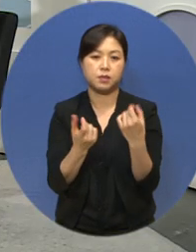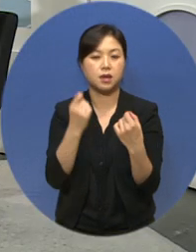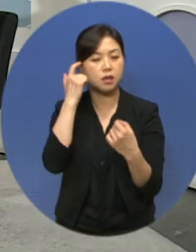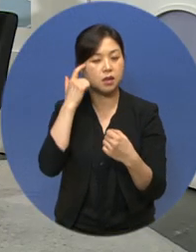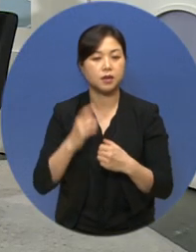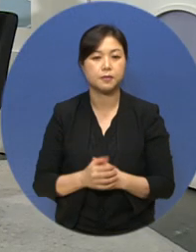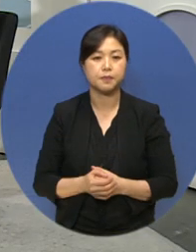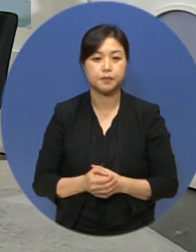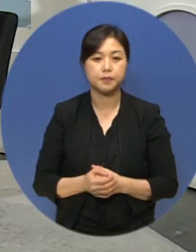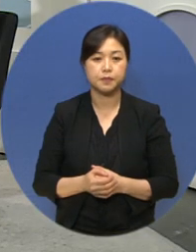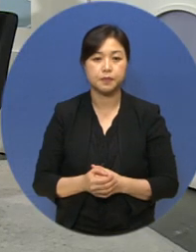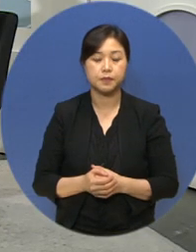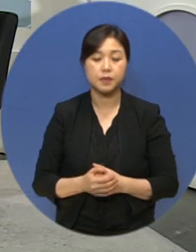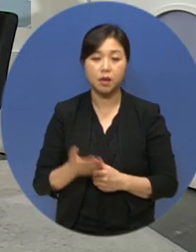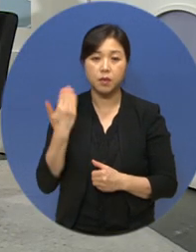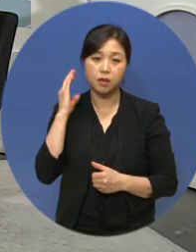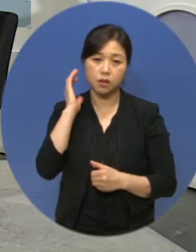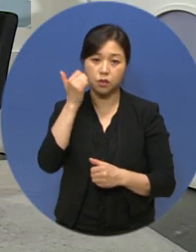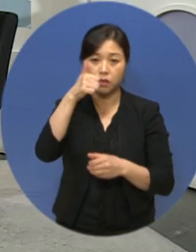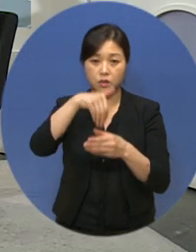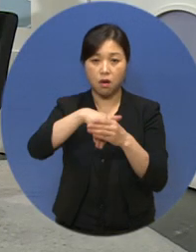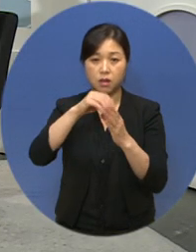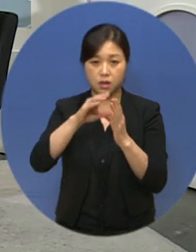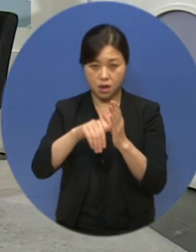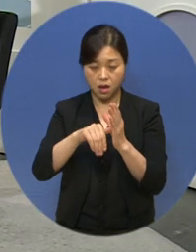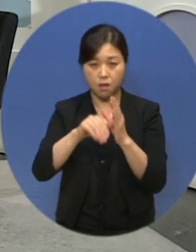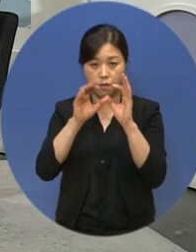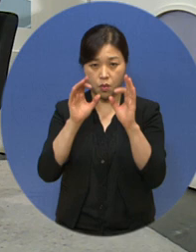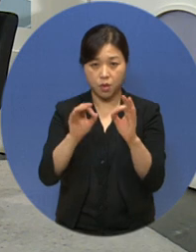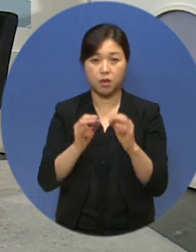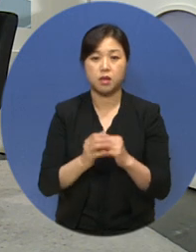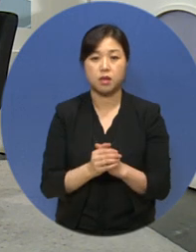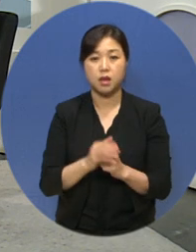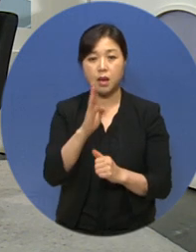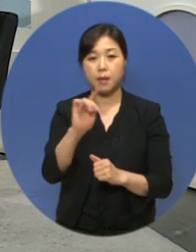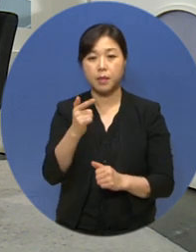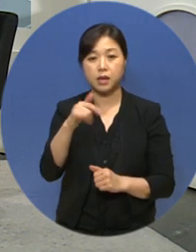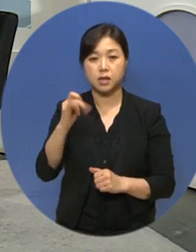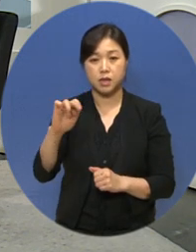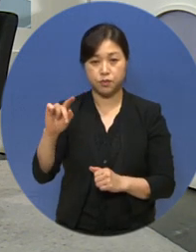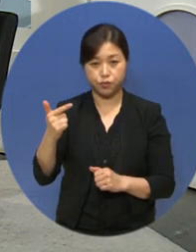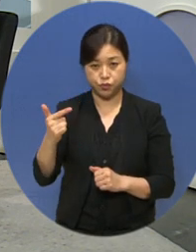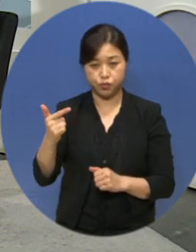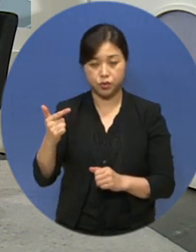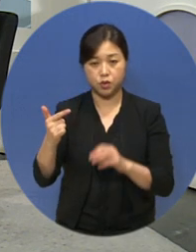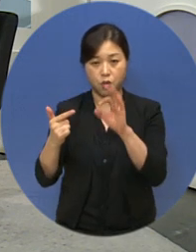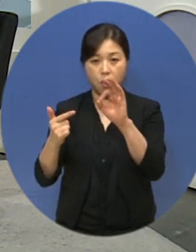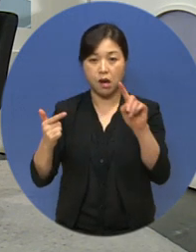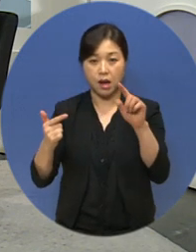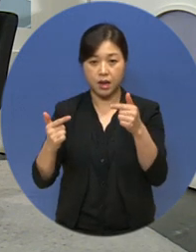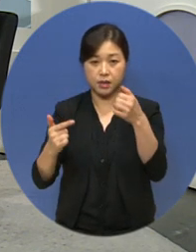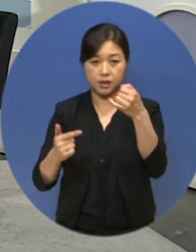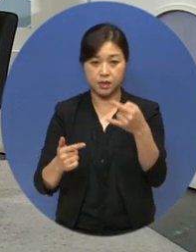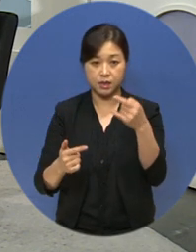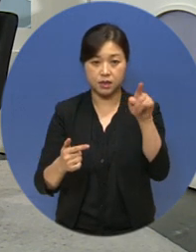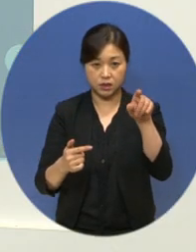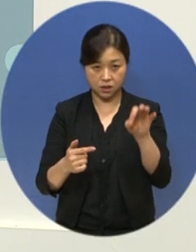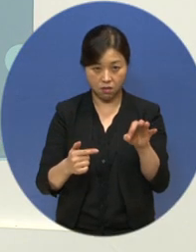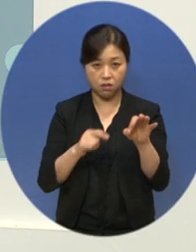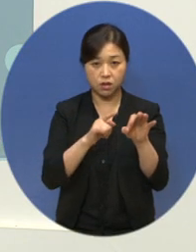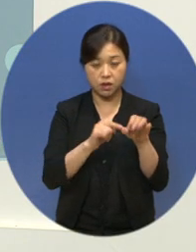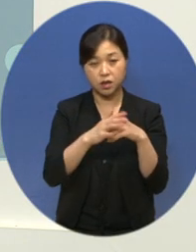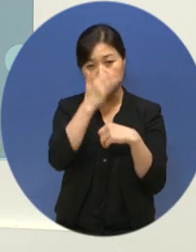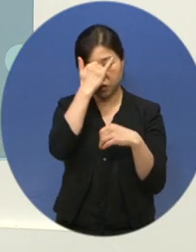에 지난번에 그 대선 때 경우를 보면 은 반기문 c 라든가 아니 정씨 이런 분들이